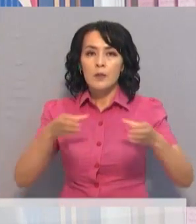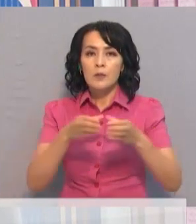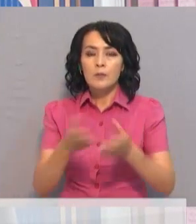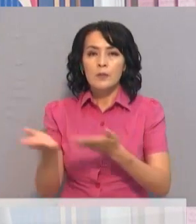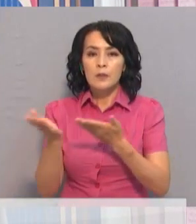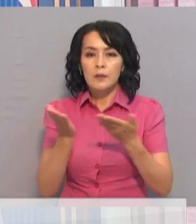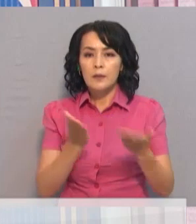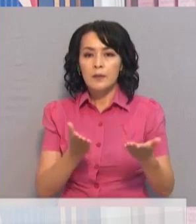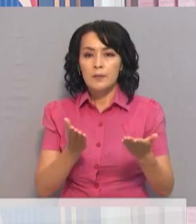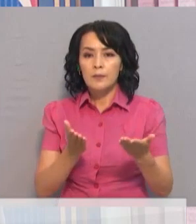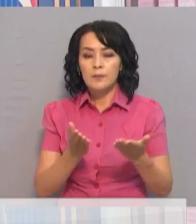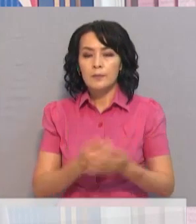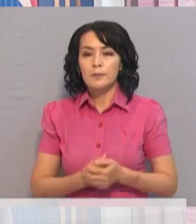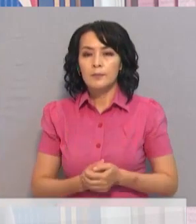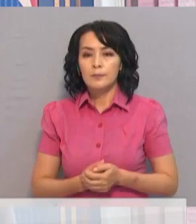жинап